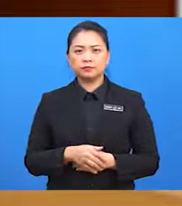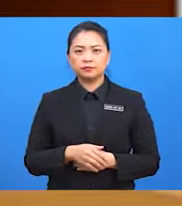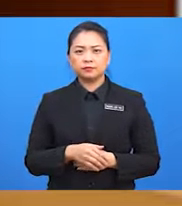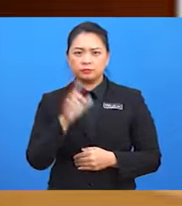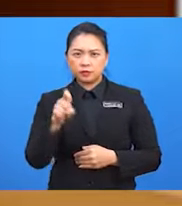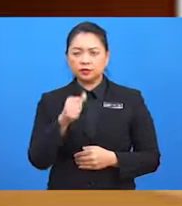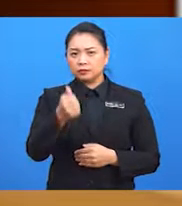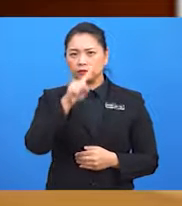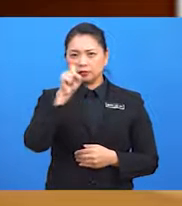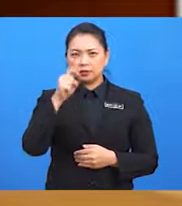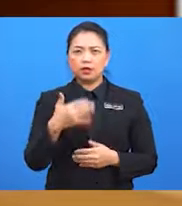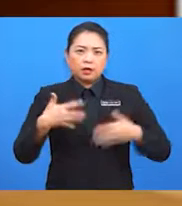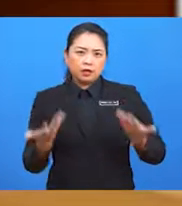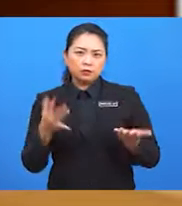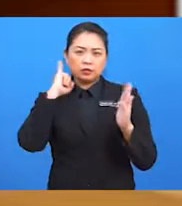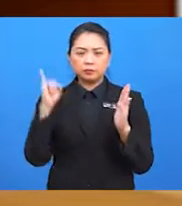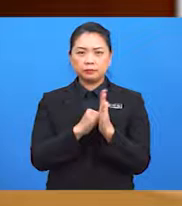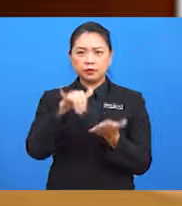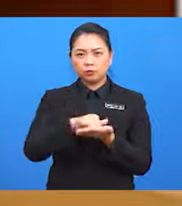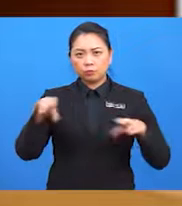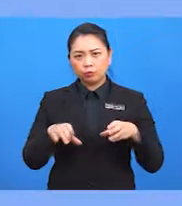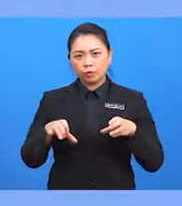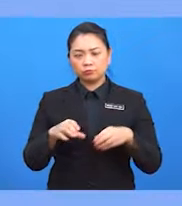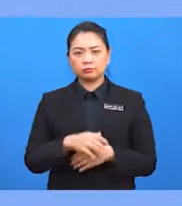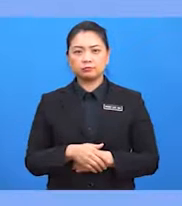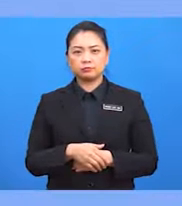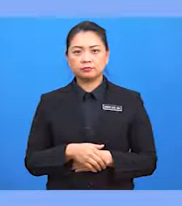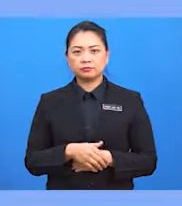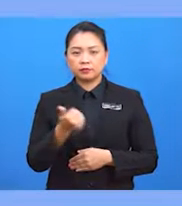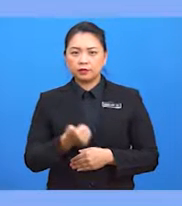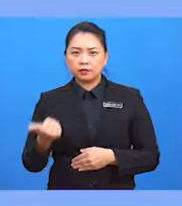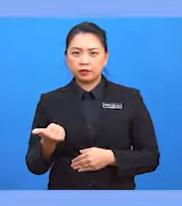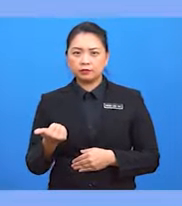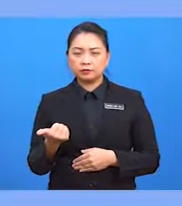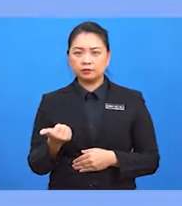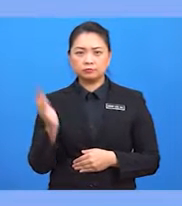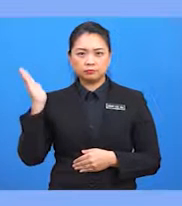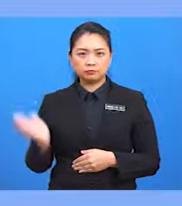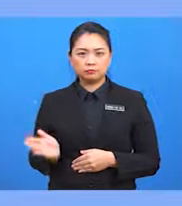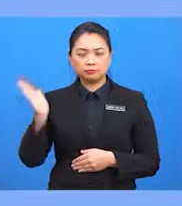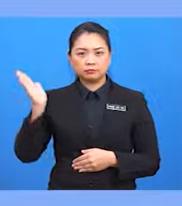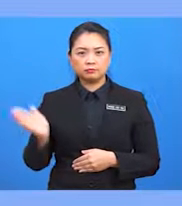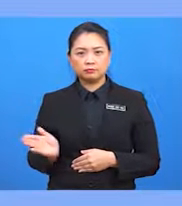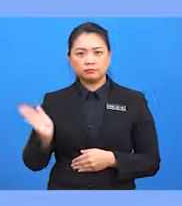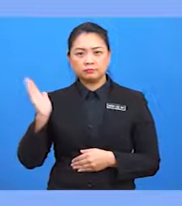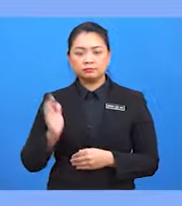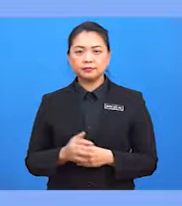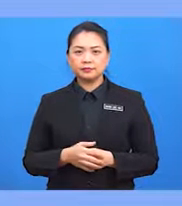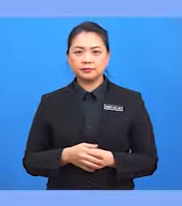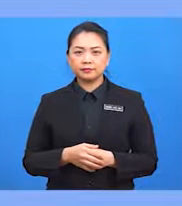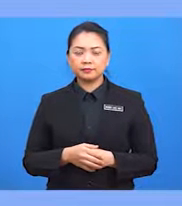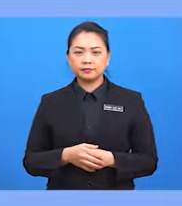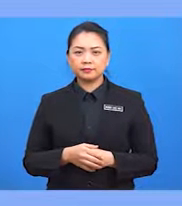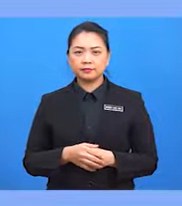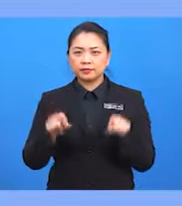tertanya-tanya, bagaimana imej ini dibuat dan dicetak? Pak Latan Rita Cheng. dari era pre-digital